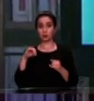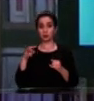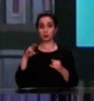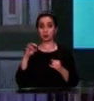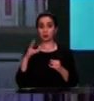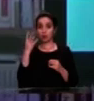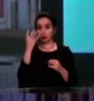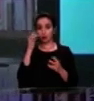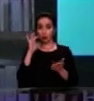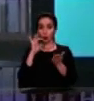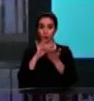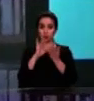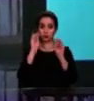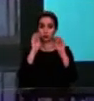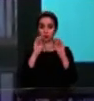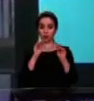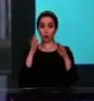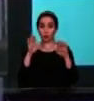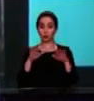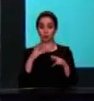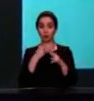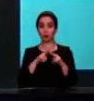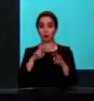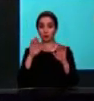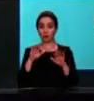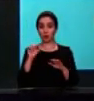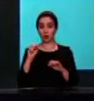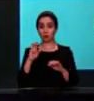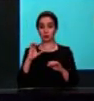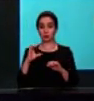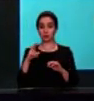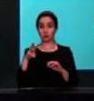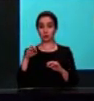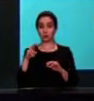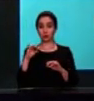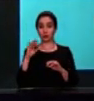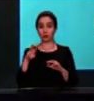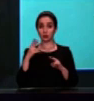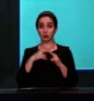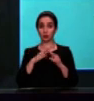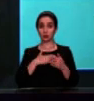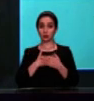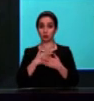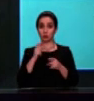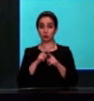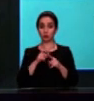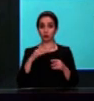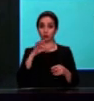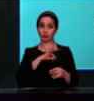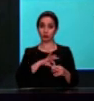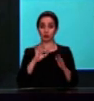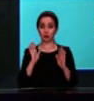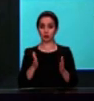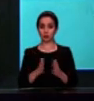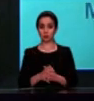rasmni matnning o'rtasiga joylashtirish uchun aynan ups middle xizmat so'zidan demak foydalanar ekanmiz.